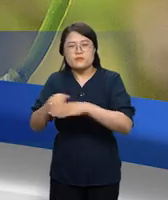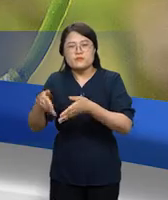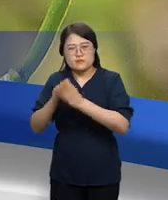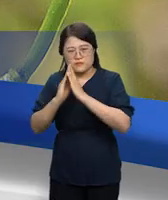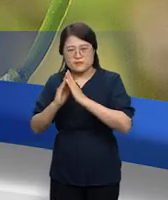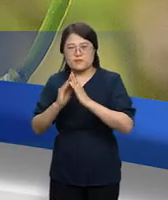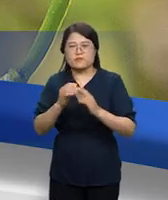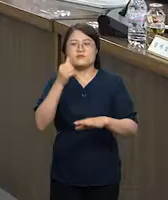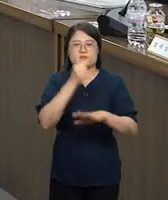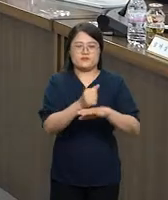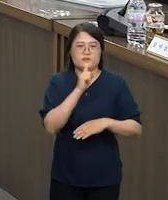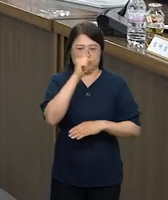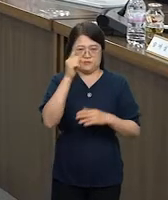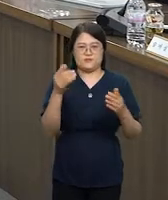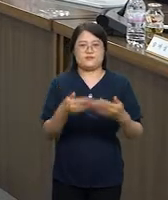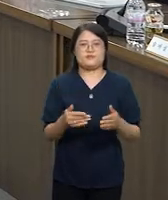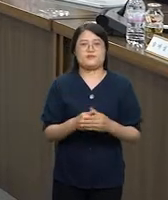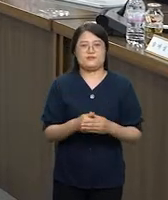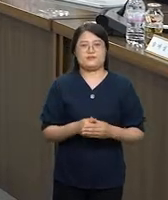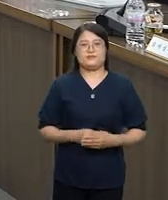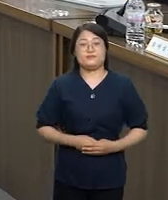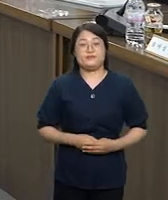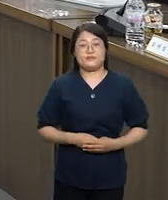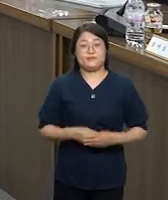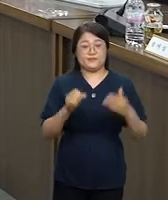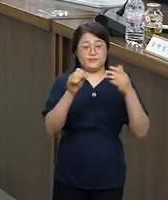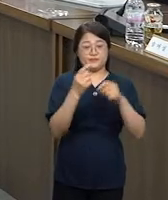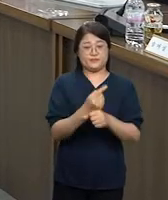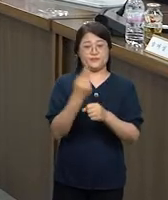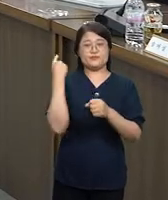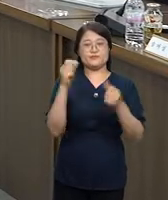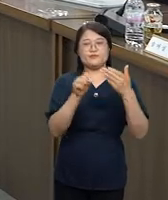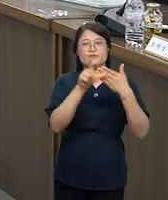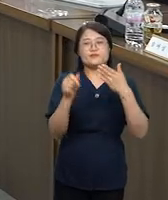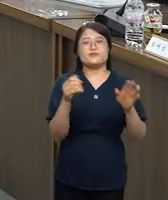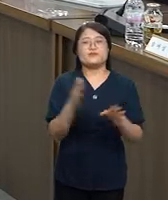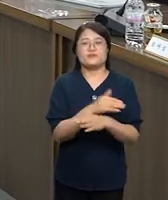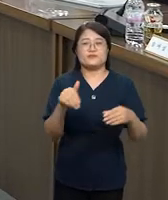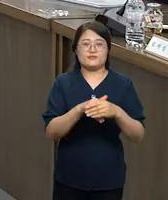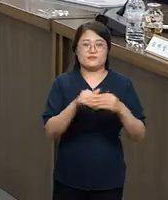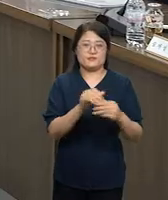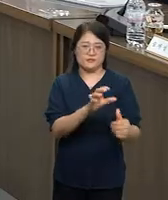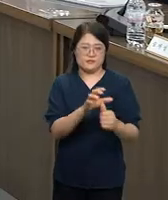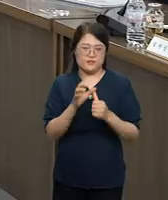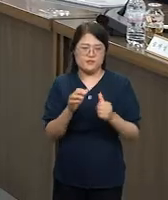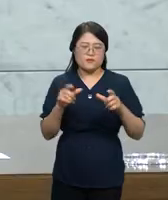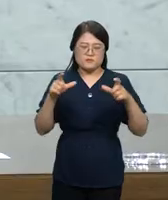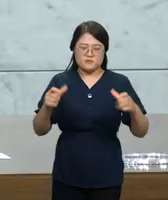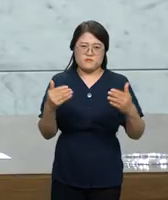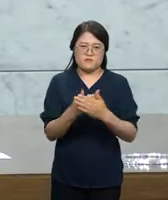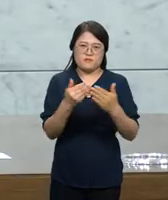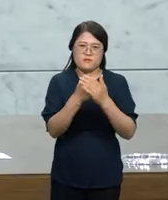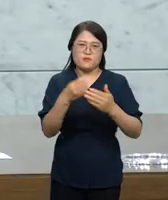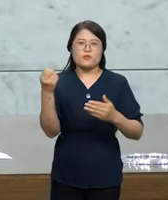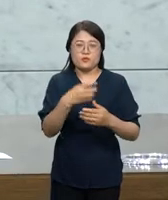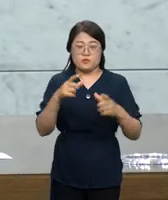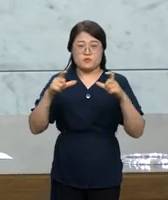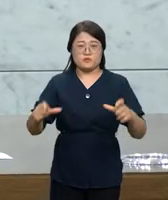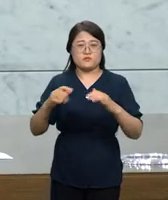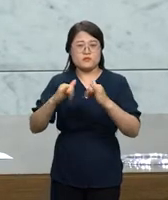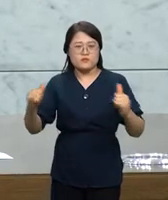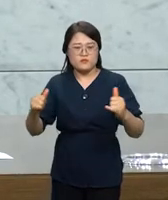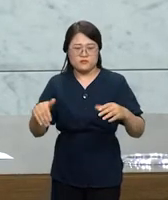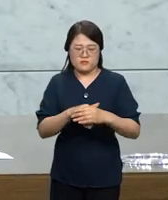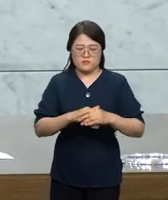가졌습니다. 시는 지난해 9월부터 문화를 통한 지속가능한 지역발전과 지역주민의 문화적